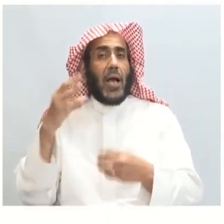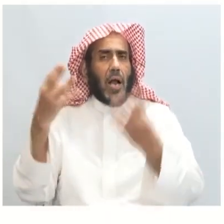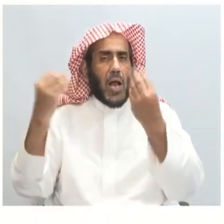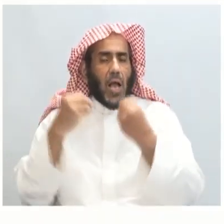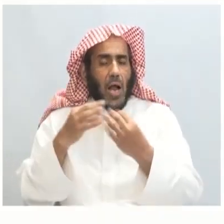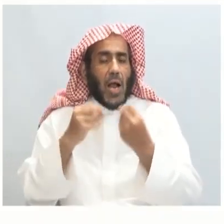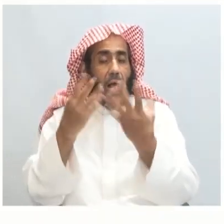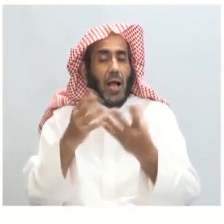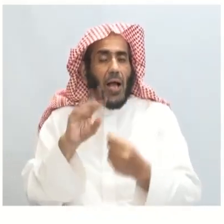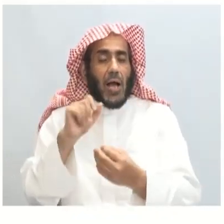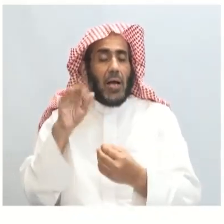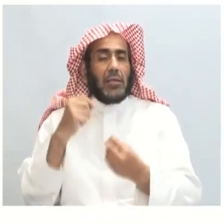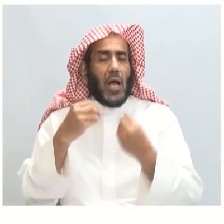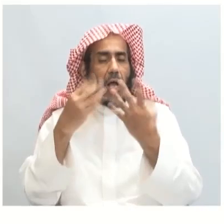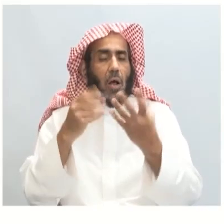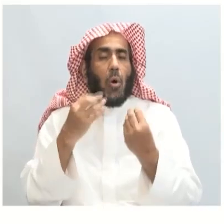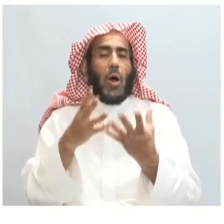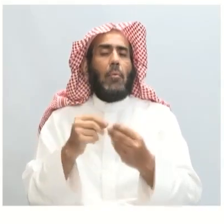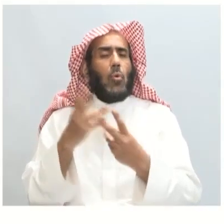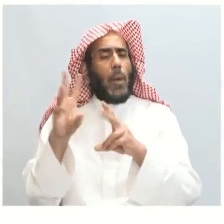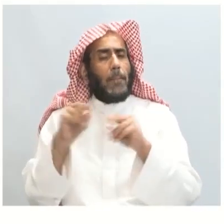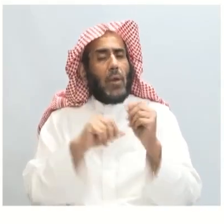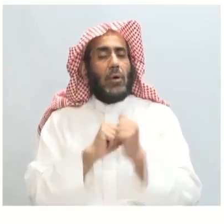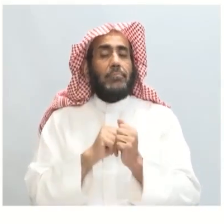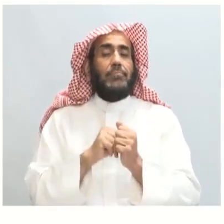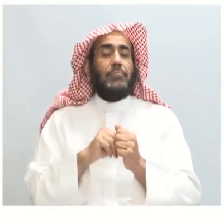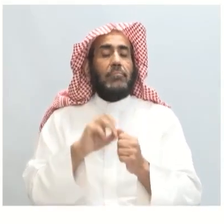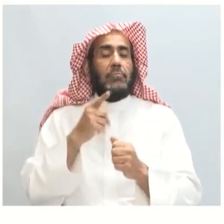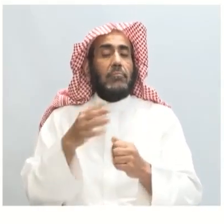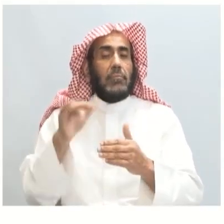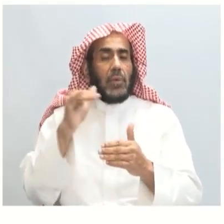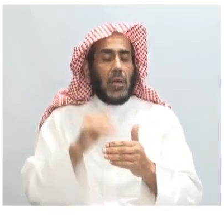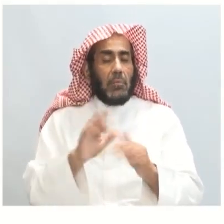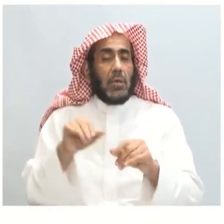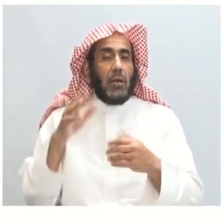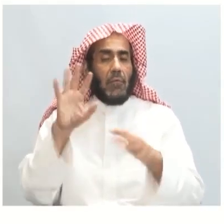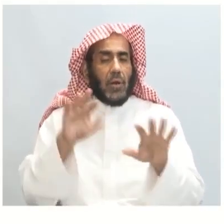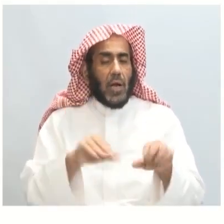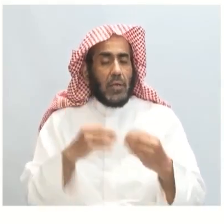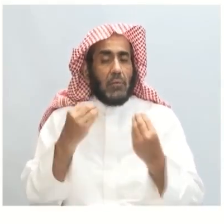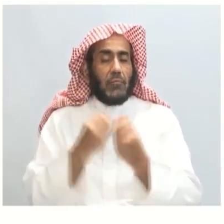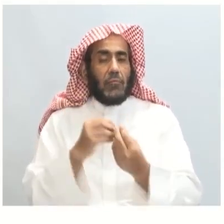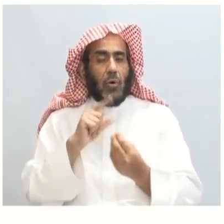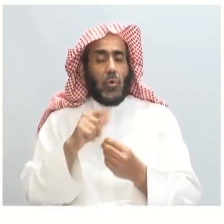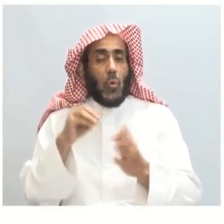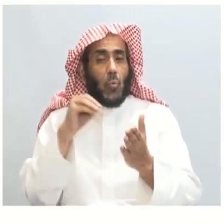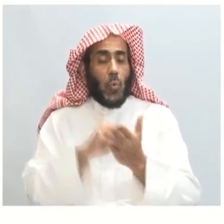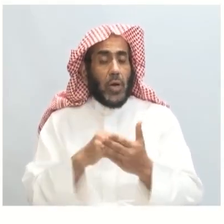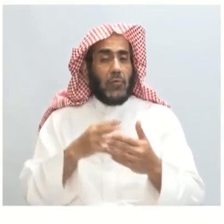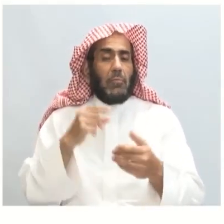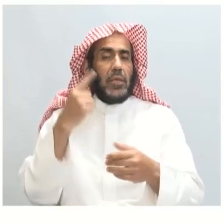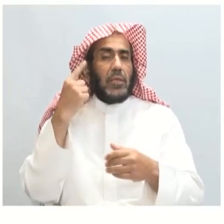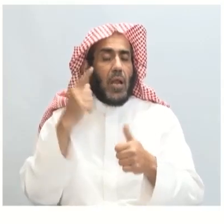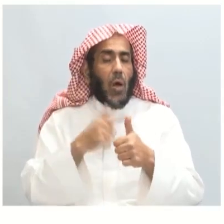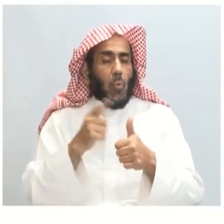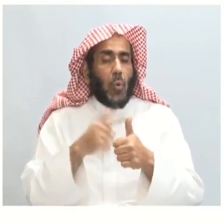اعطاك ووهبك ايضا اكملنا الفراغات معا فقلنا ورد في البيت الاول